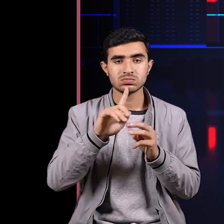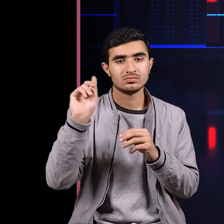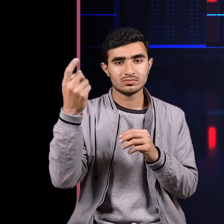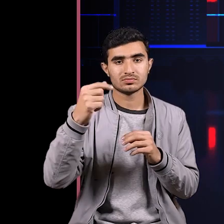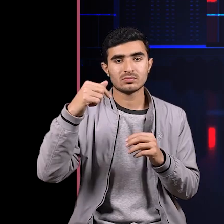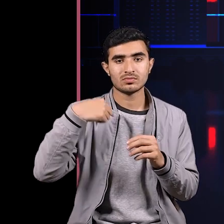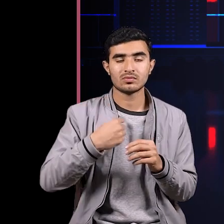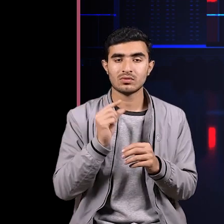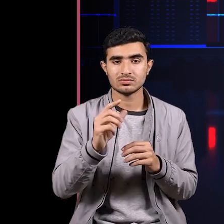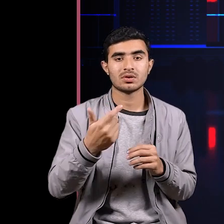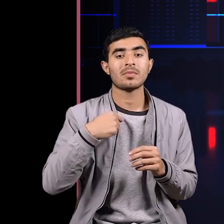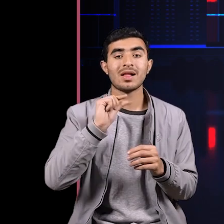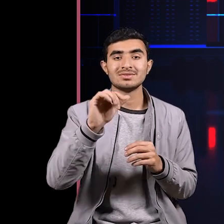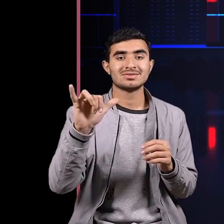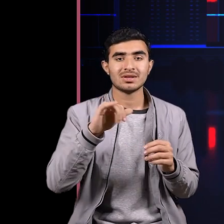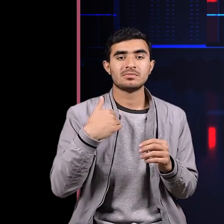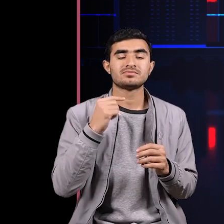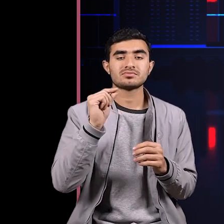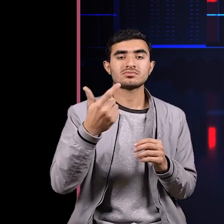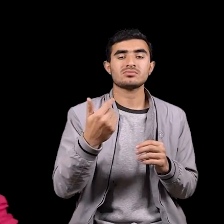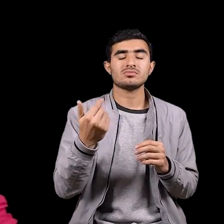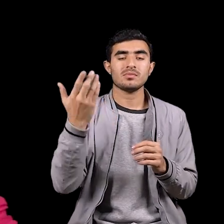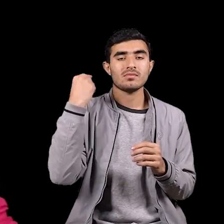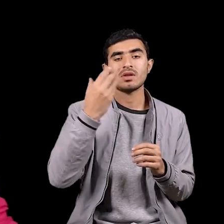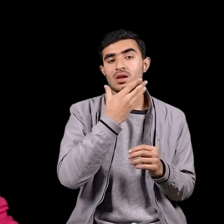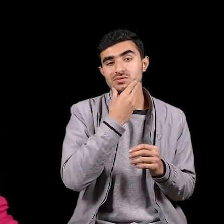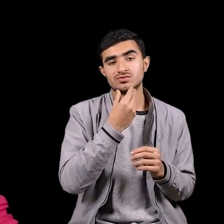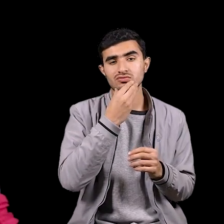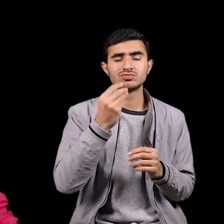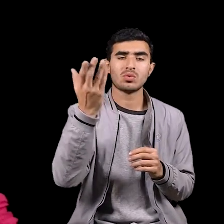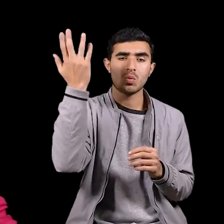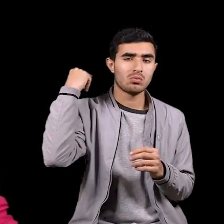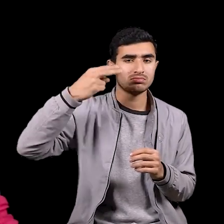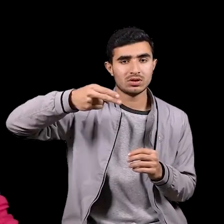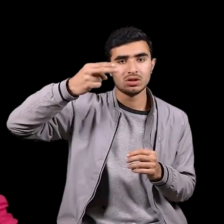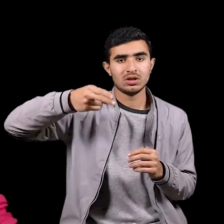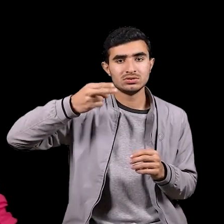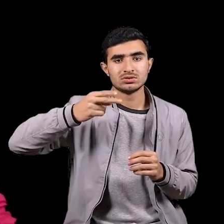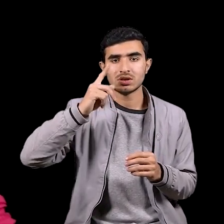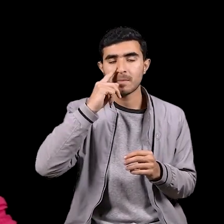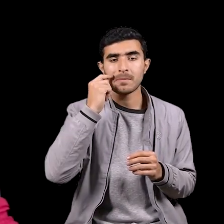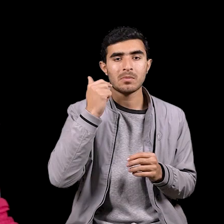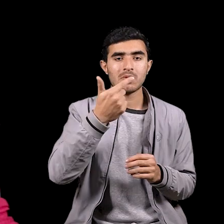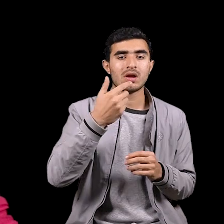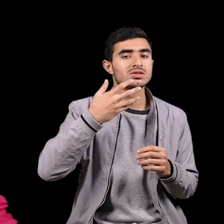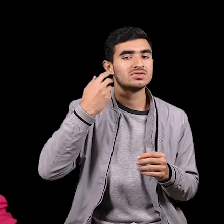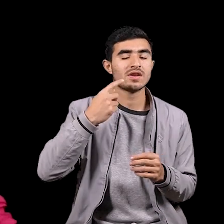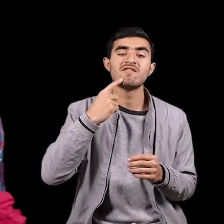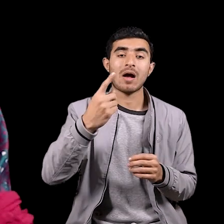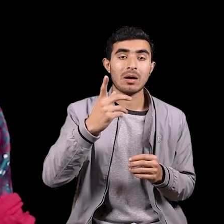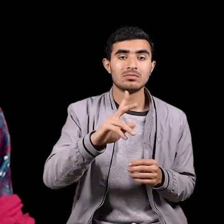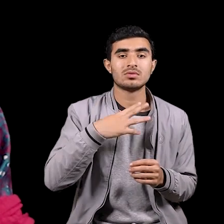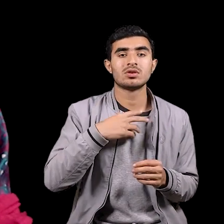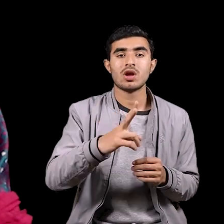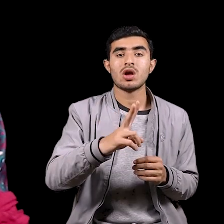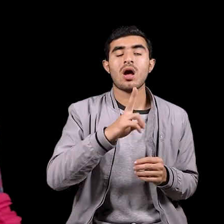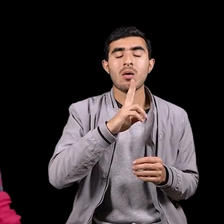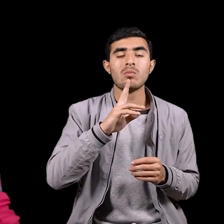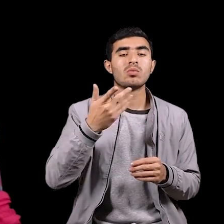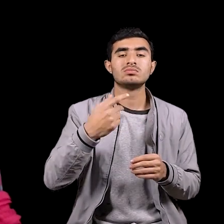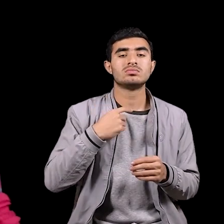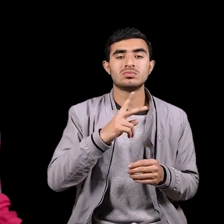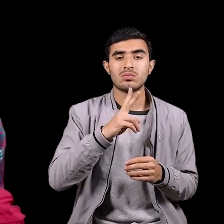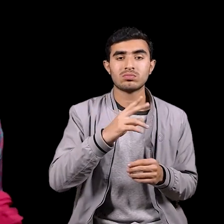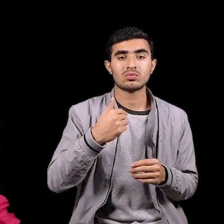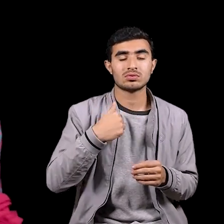मैं एक इसको मिसरा कह दें कि शाह साईं ने, भिटाई सरकार ने, उन्होंने बात की है अपने एक बेत में, उन्होंने